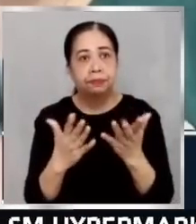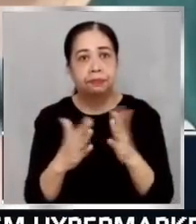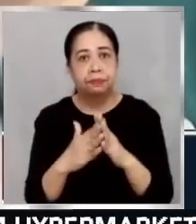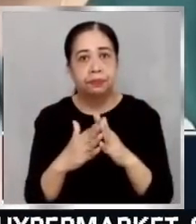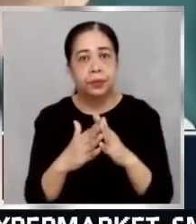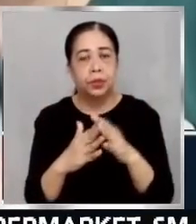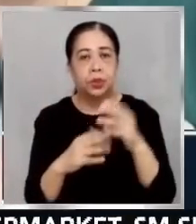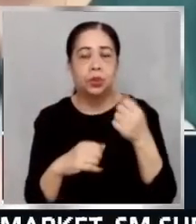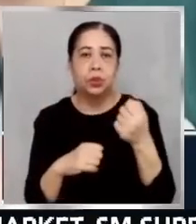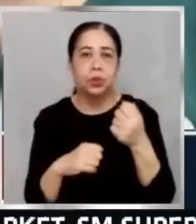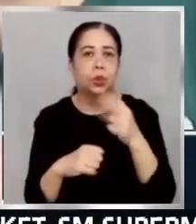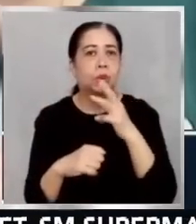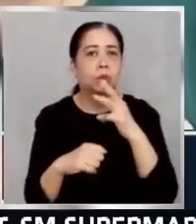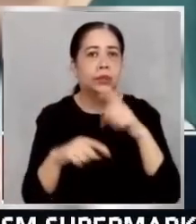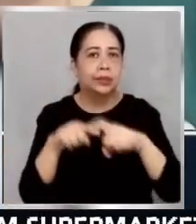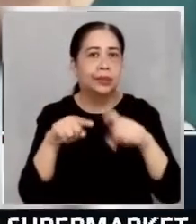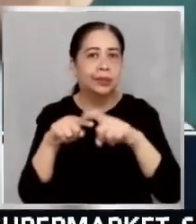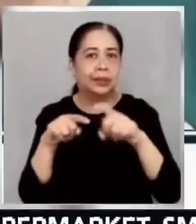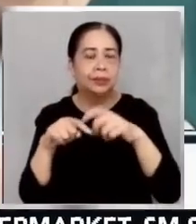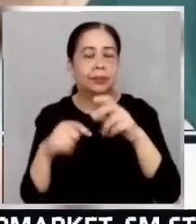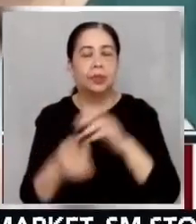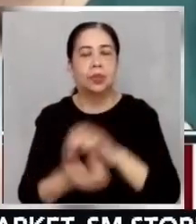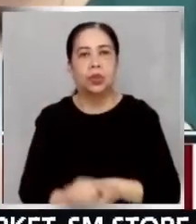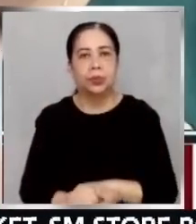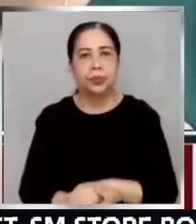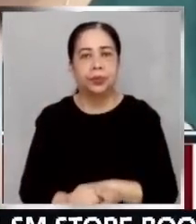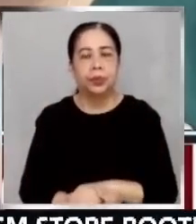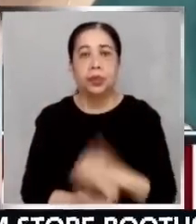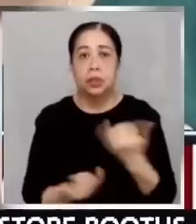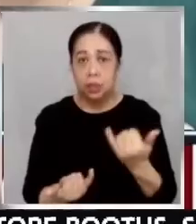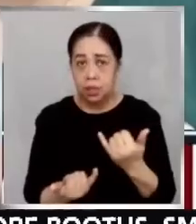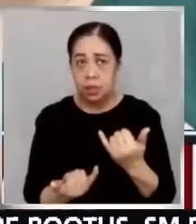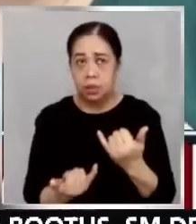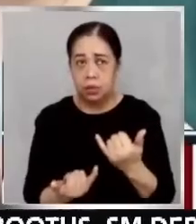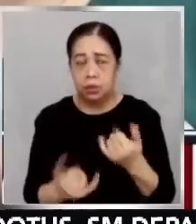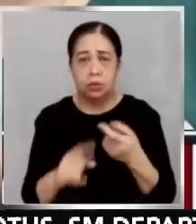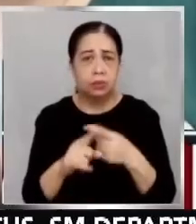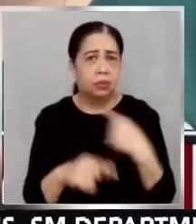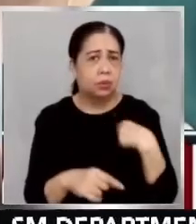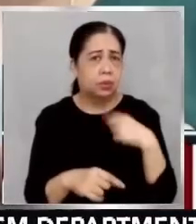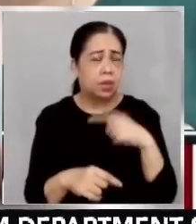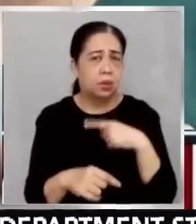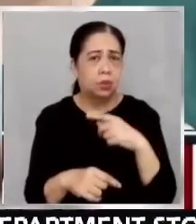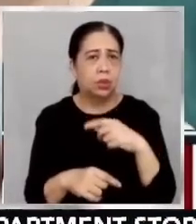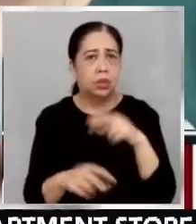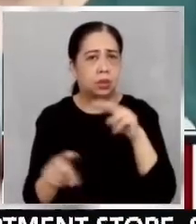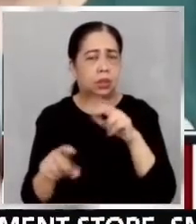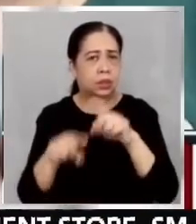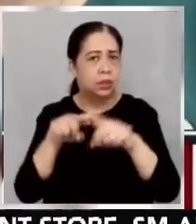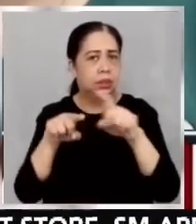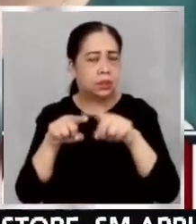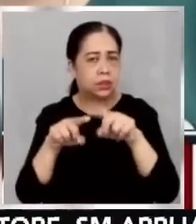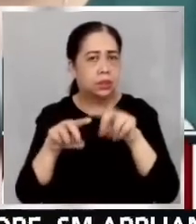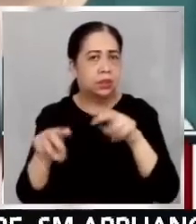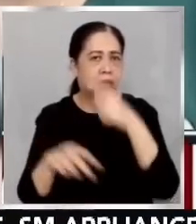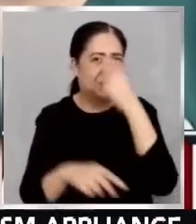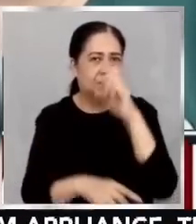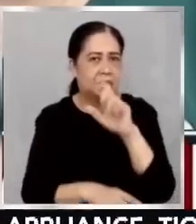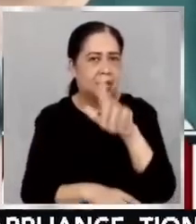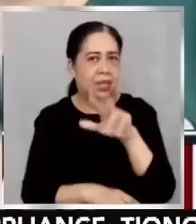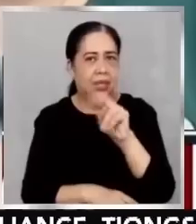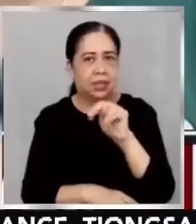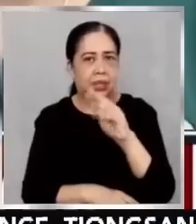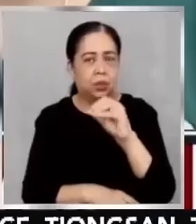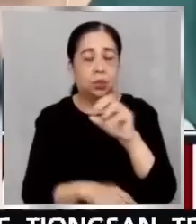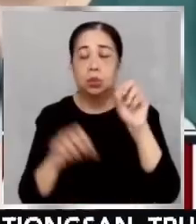hydroelectric power. Gayunpaman, sinasabi na namin na base sa ating power outlook, dahil sa El Nino, posible tayo